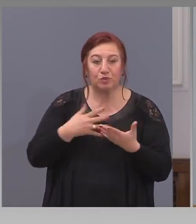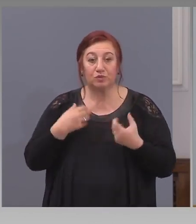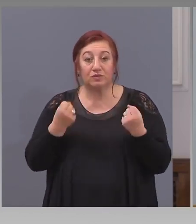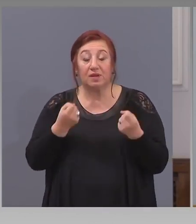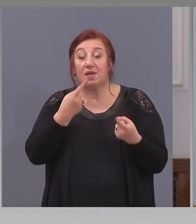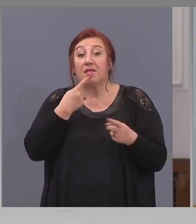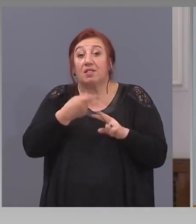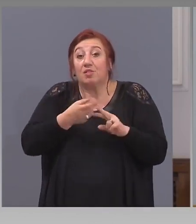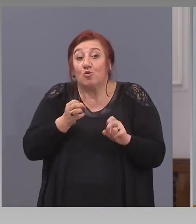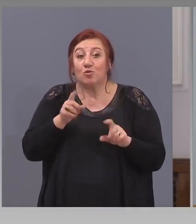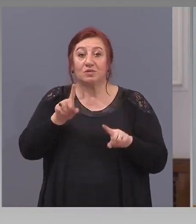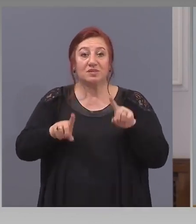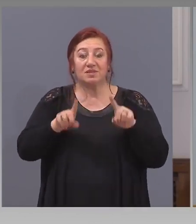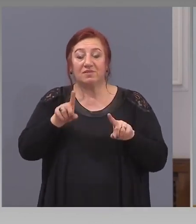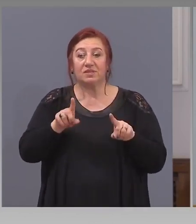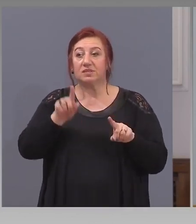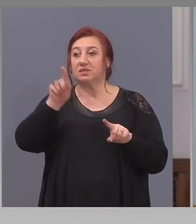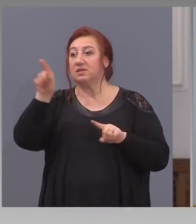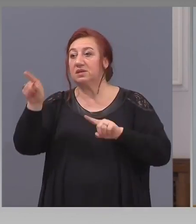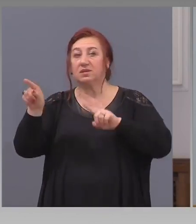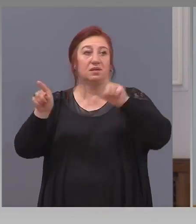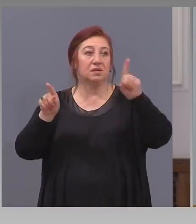се коментира.